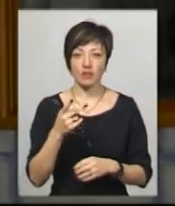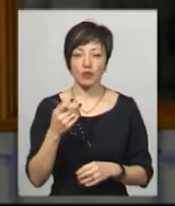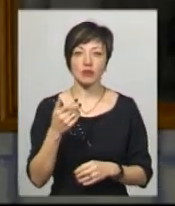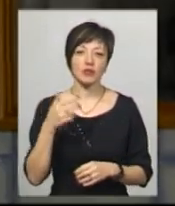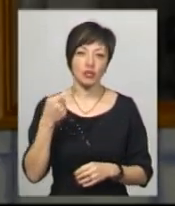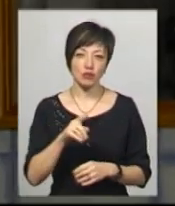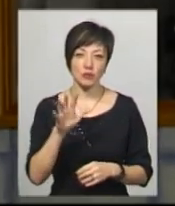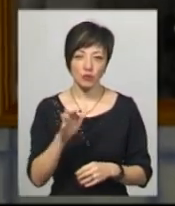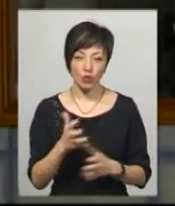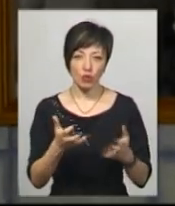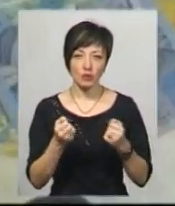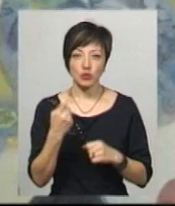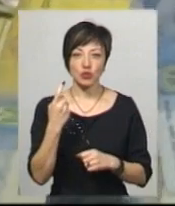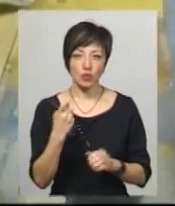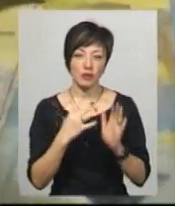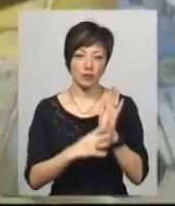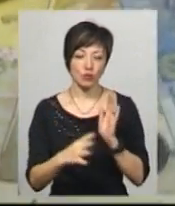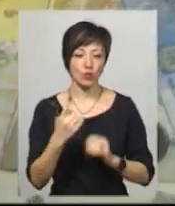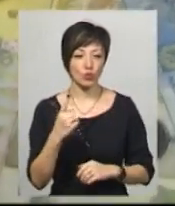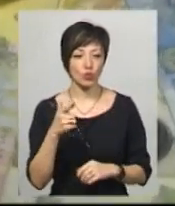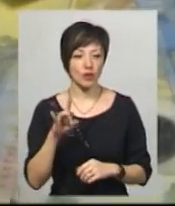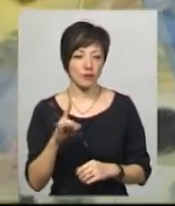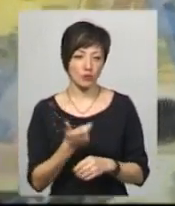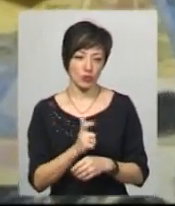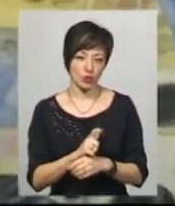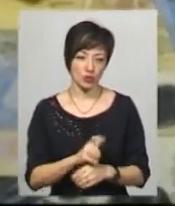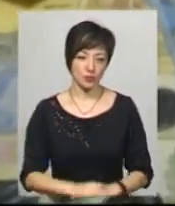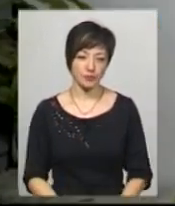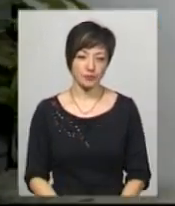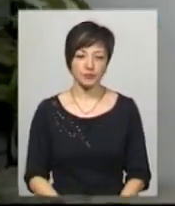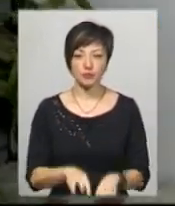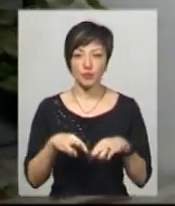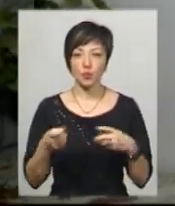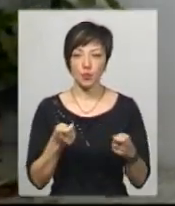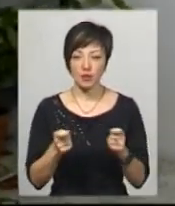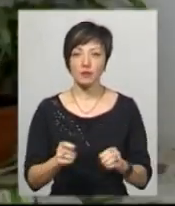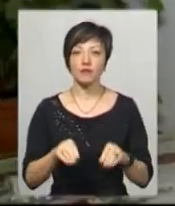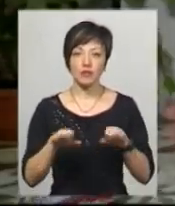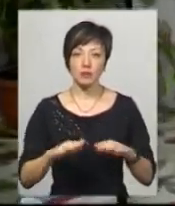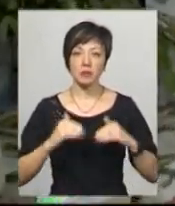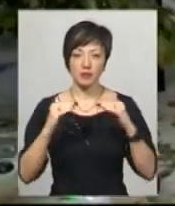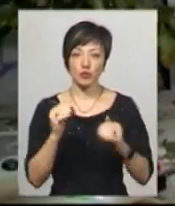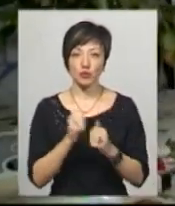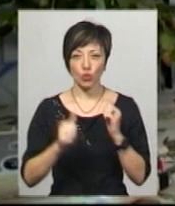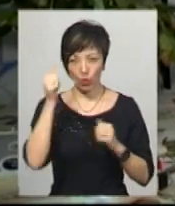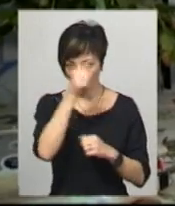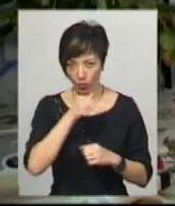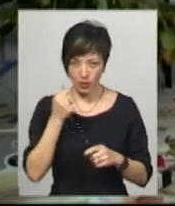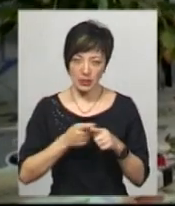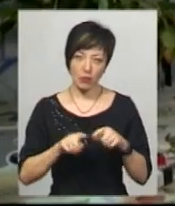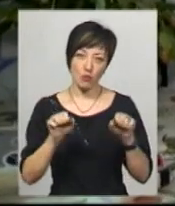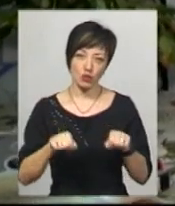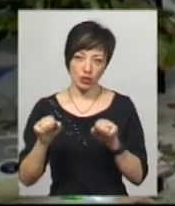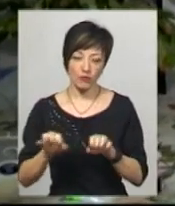в березні отримає на 191 гривню більше. В уряді вирішили, підвищуватися пенсія має щороку. Чи це